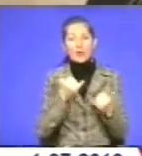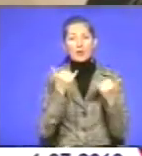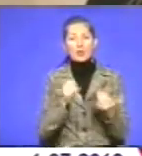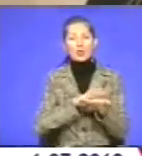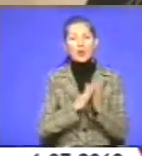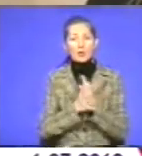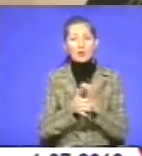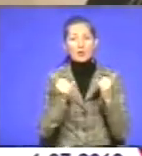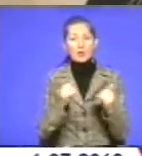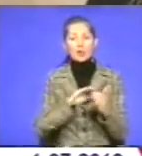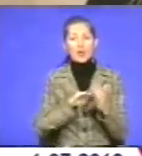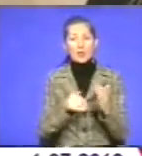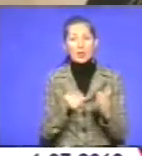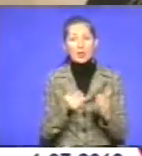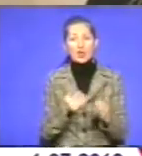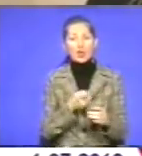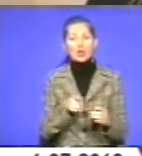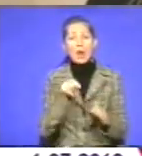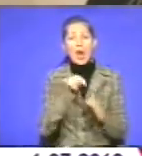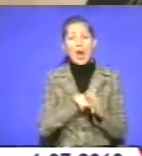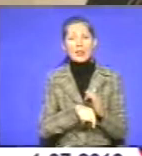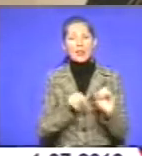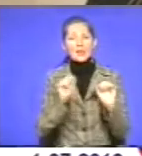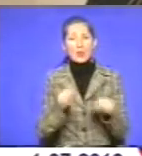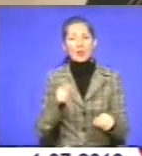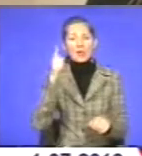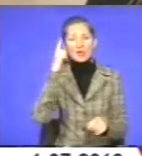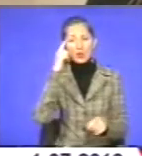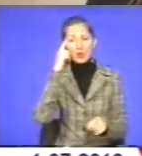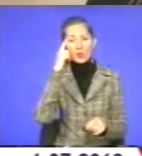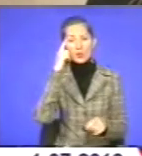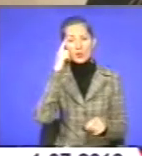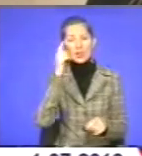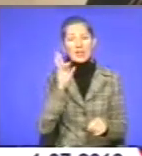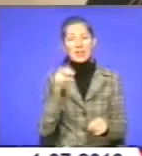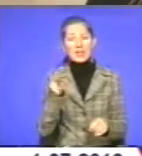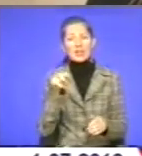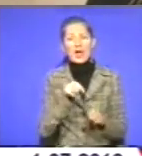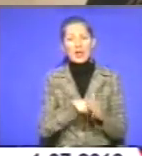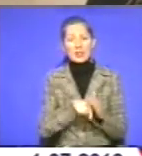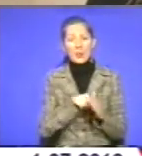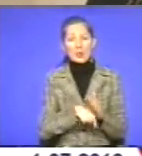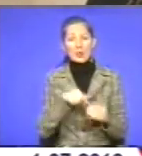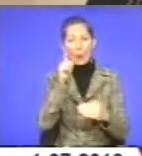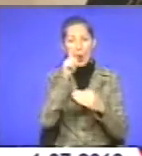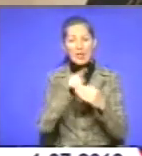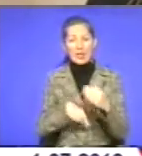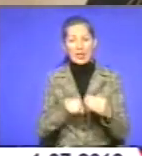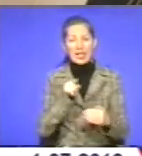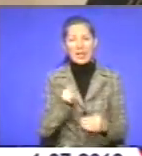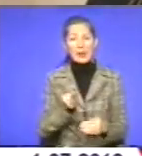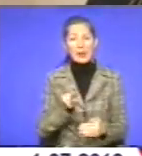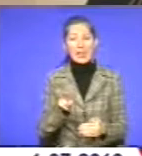щоб глибше могти задуматися над змістом віри і тим, як